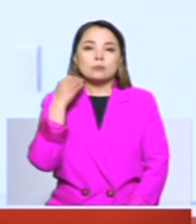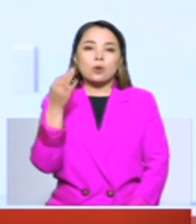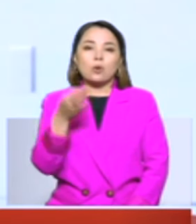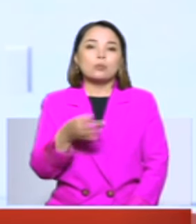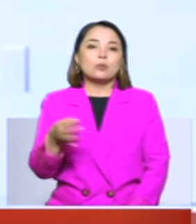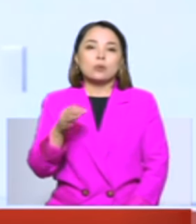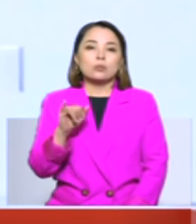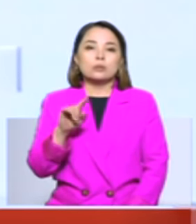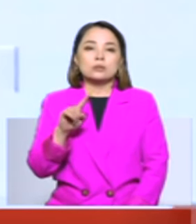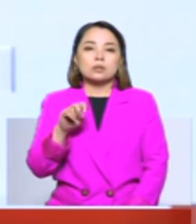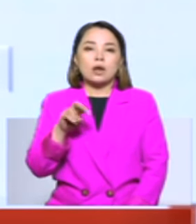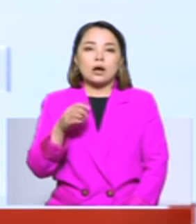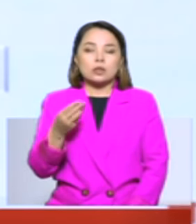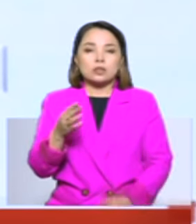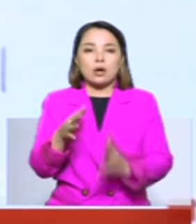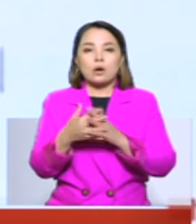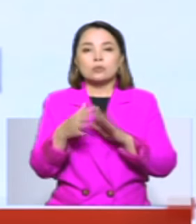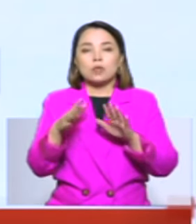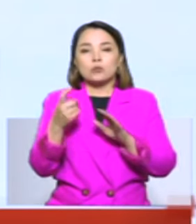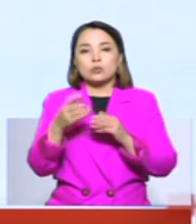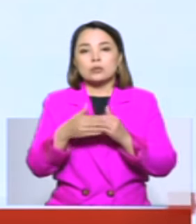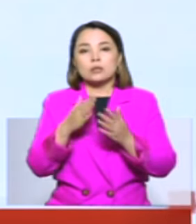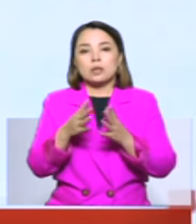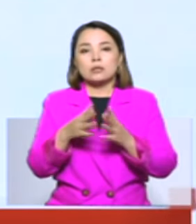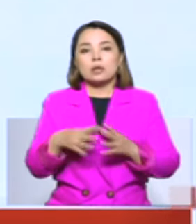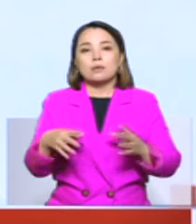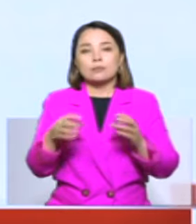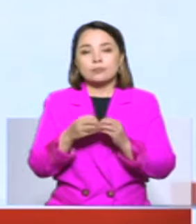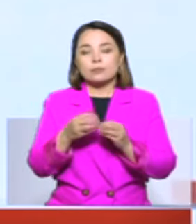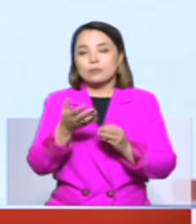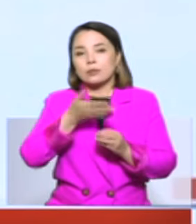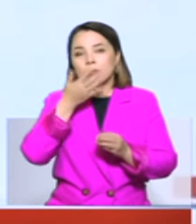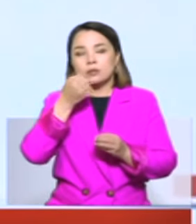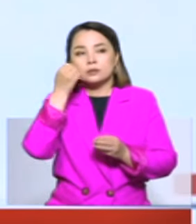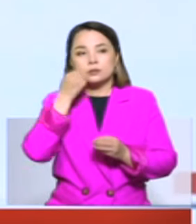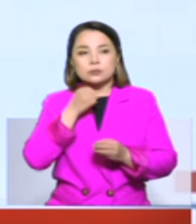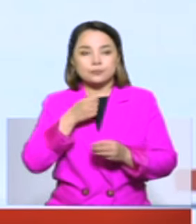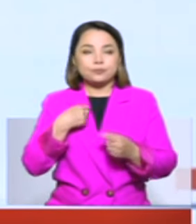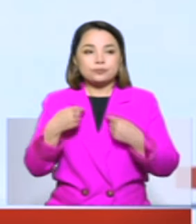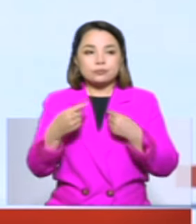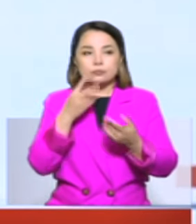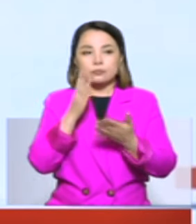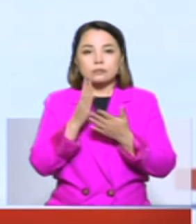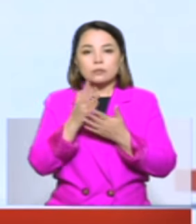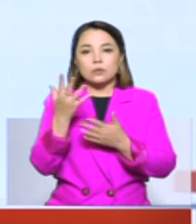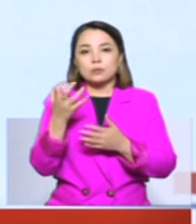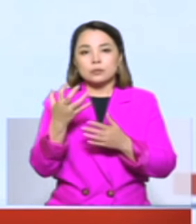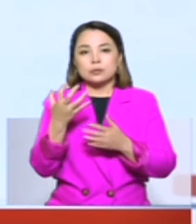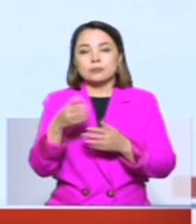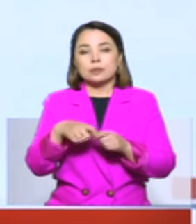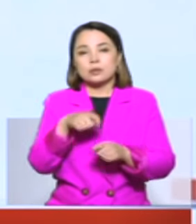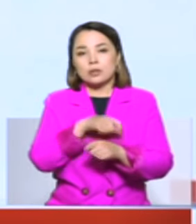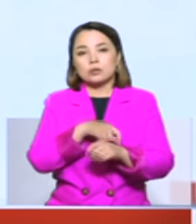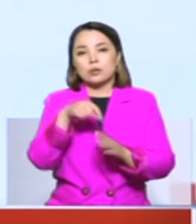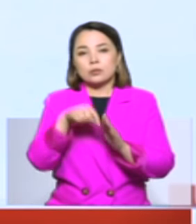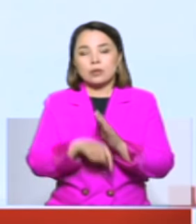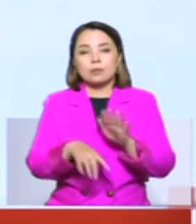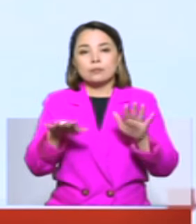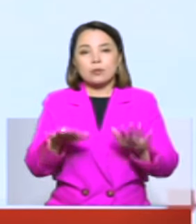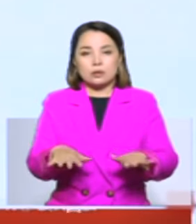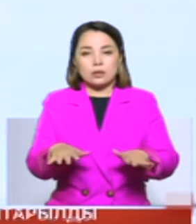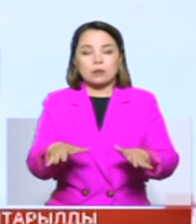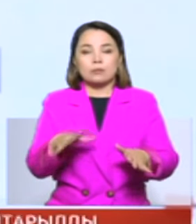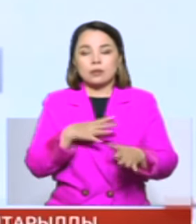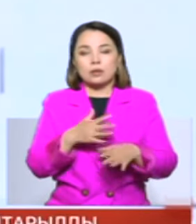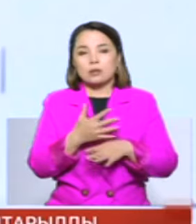Алматы облысы Ұзынағаш ауылында 100-ден астам шаңырақ кәріз суының иісіне тұншығып отыр. Елді мекеннен 500 метрде орналасқан